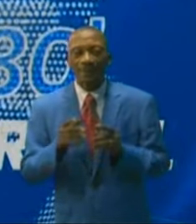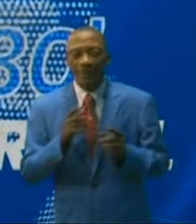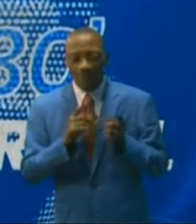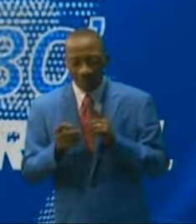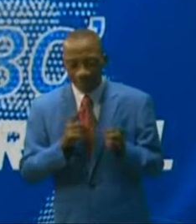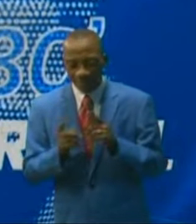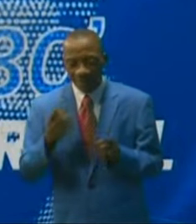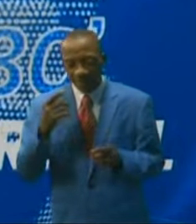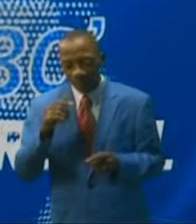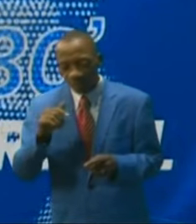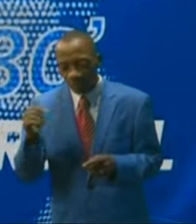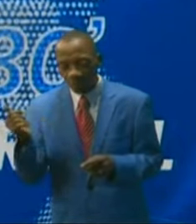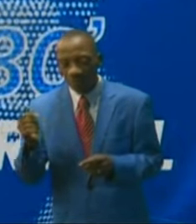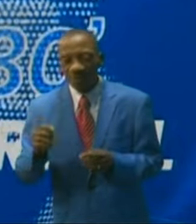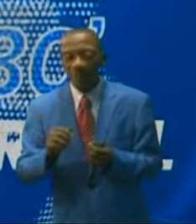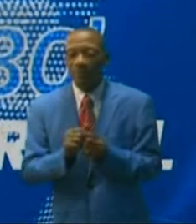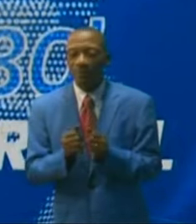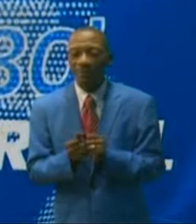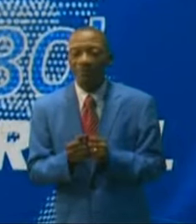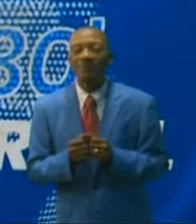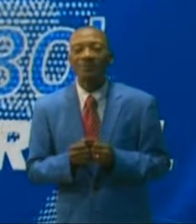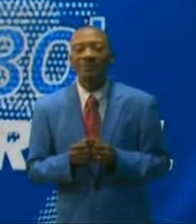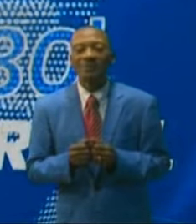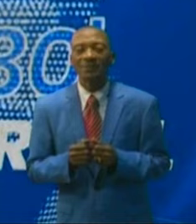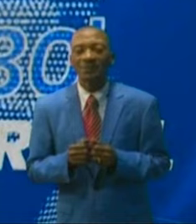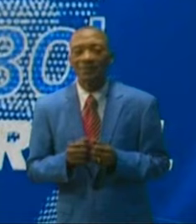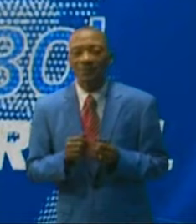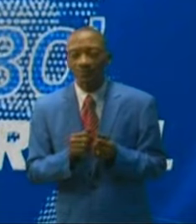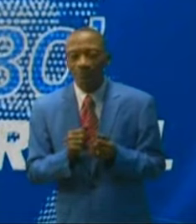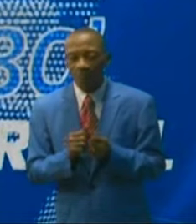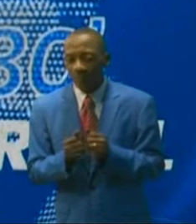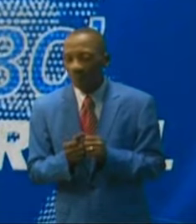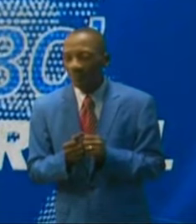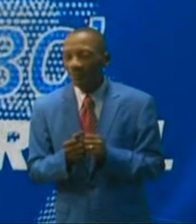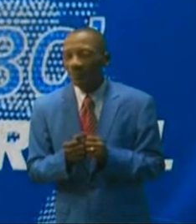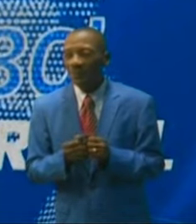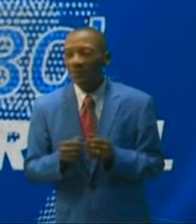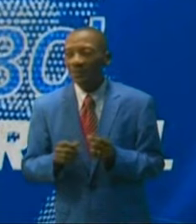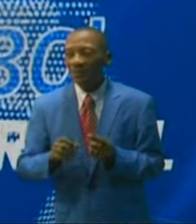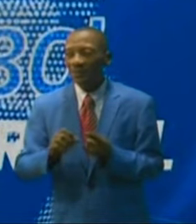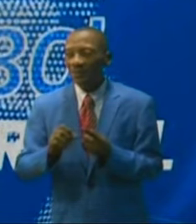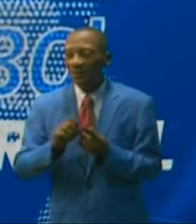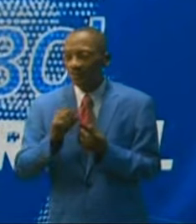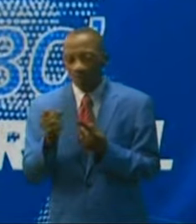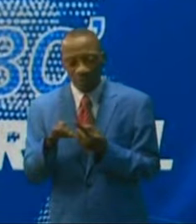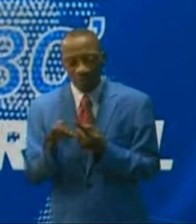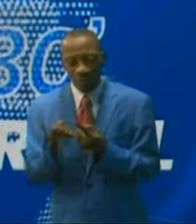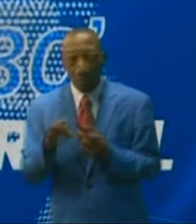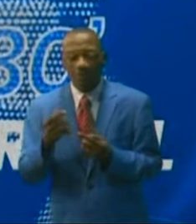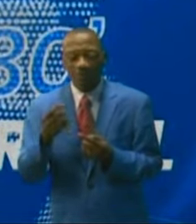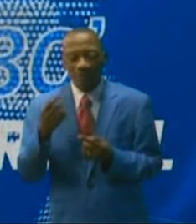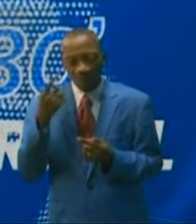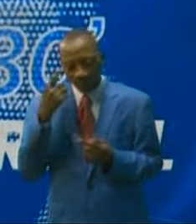suivi, François Mwamba, en a discuté avec une délégation des Nations Unies. D'autres détails dans ce